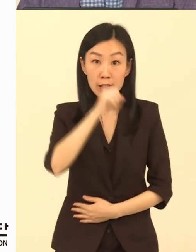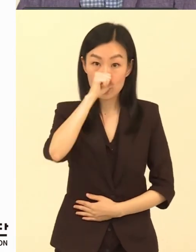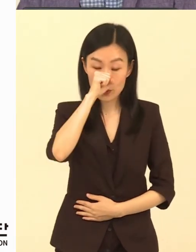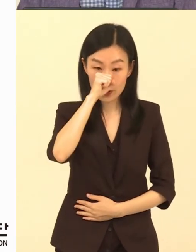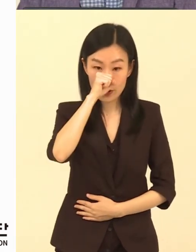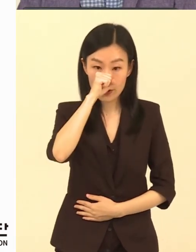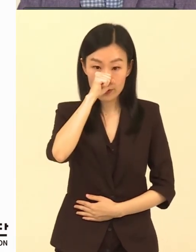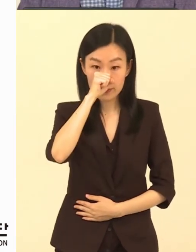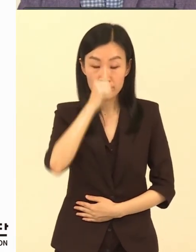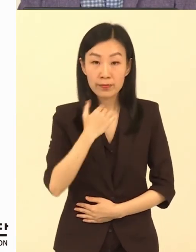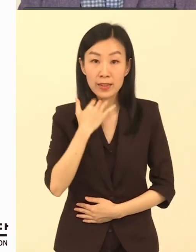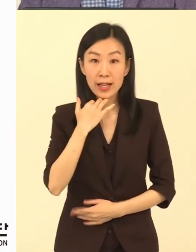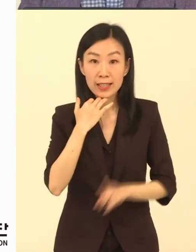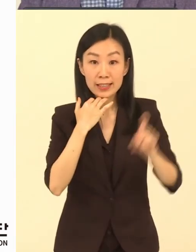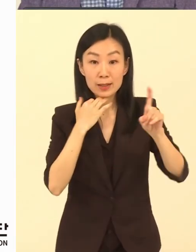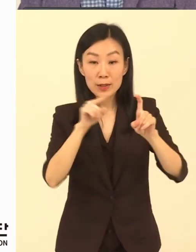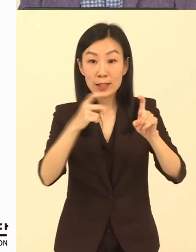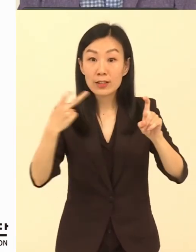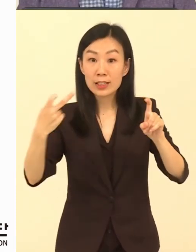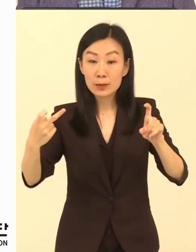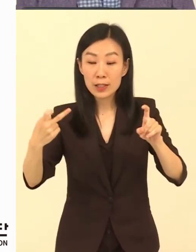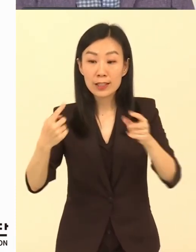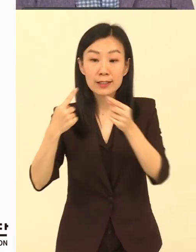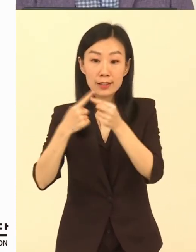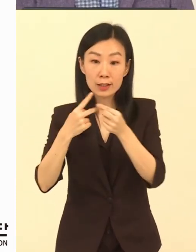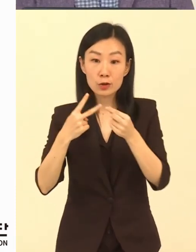좋고 만 11에서 12세는 2회